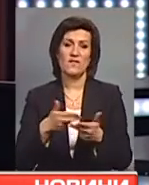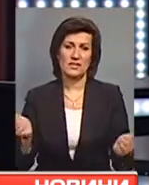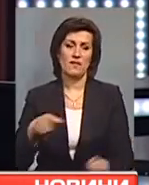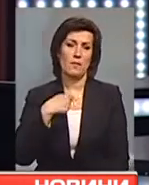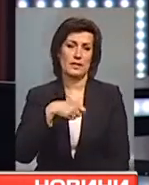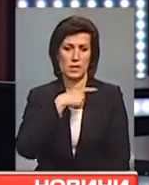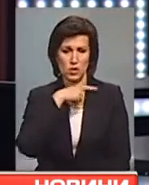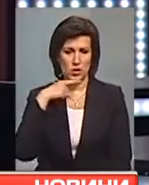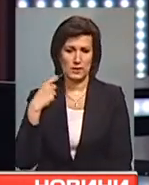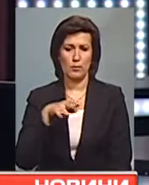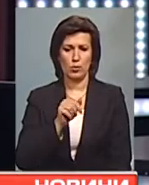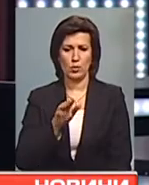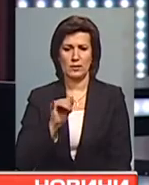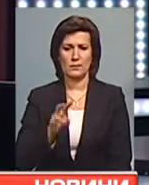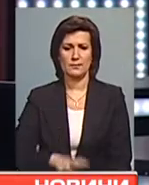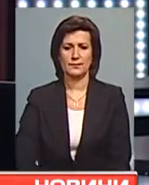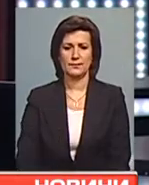Президент Росії Володимир Путін